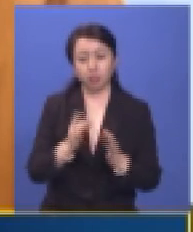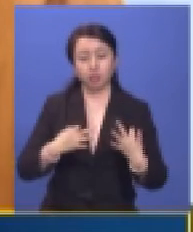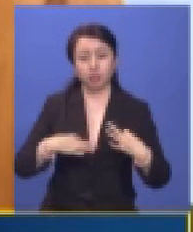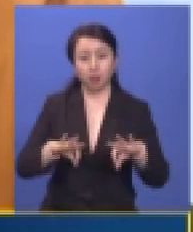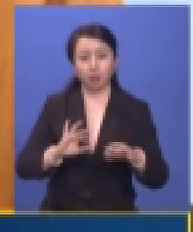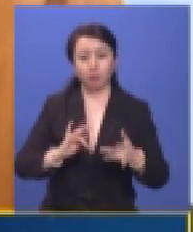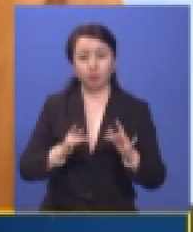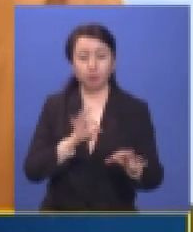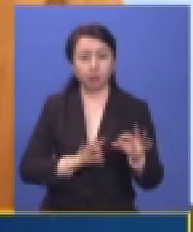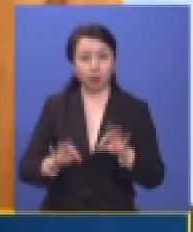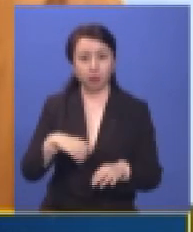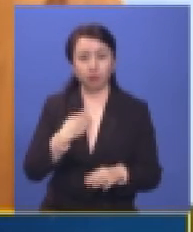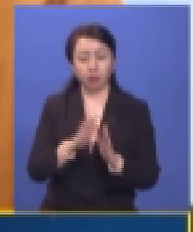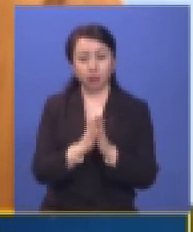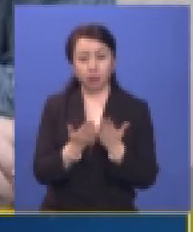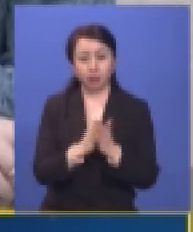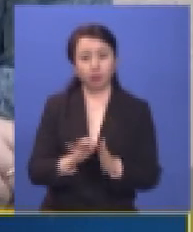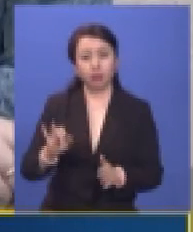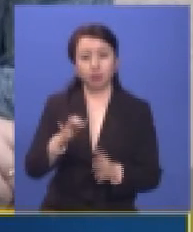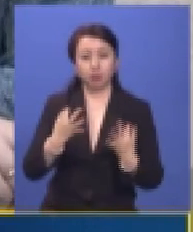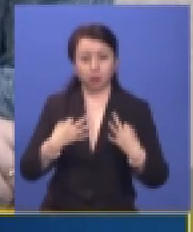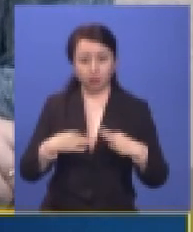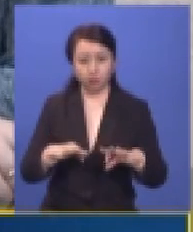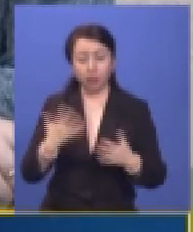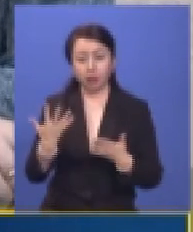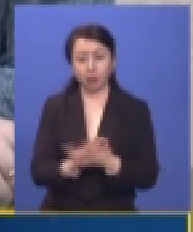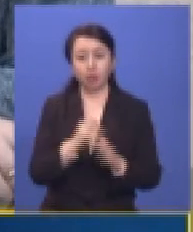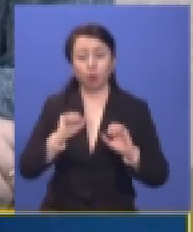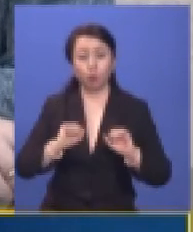специальный онлайн-проект «Роль книги в летописи независимости». Найти